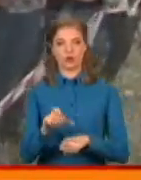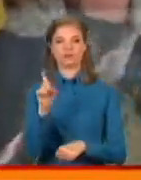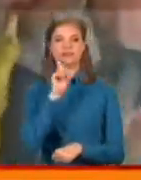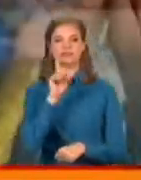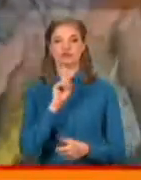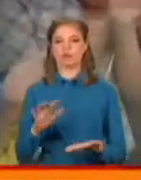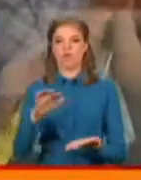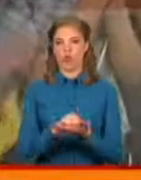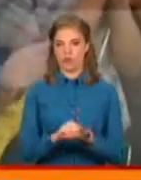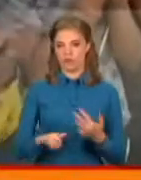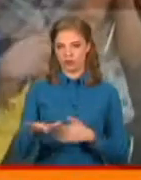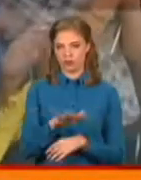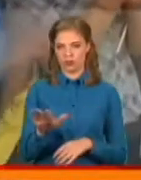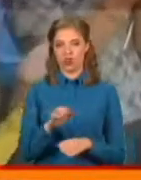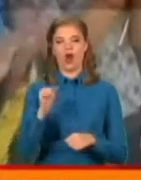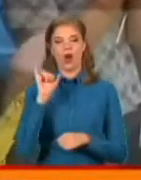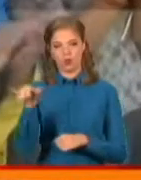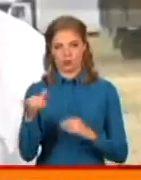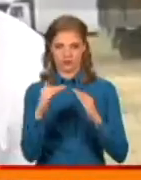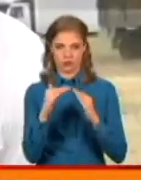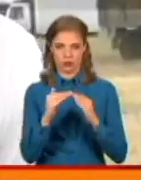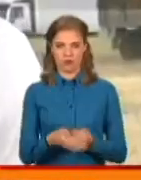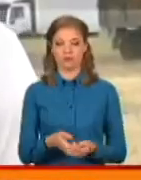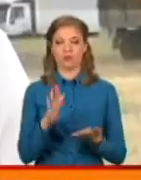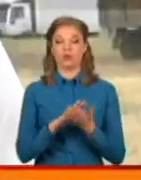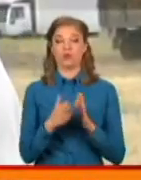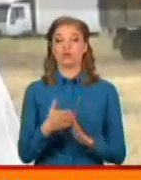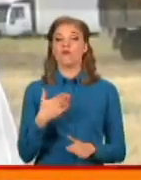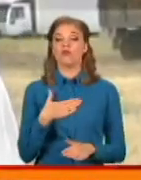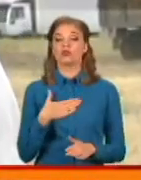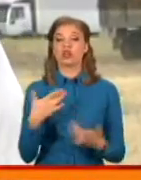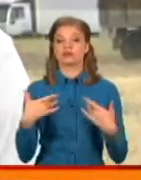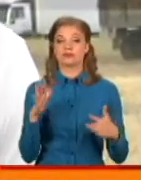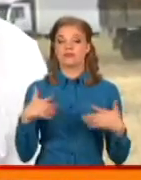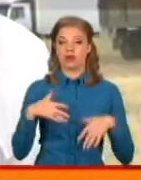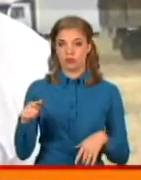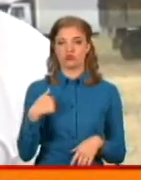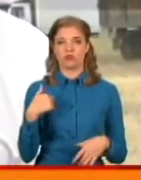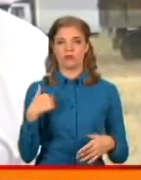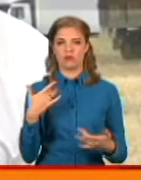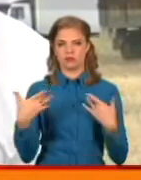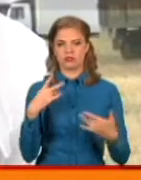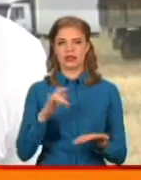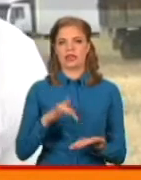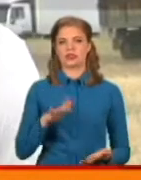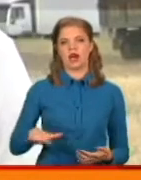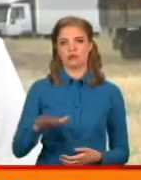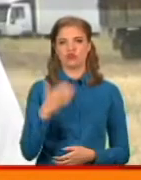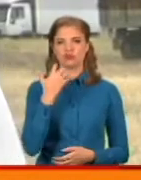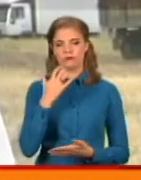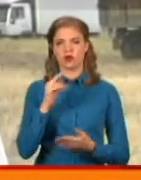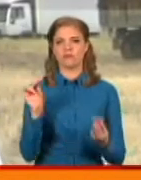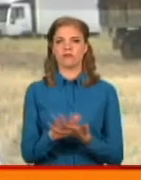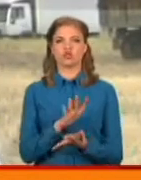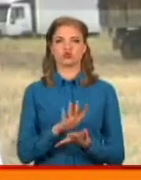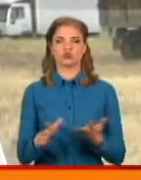тимчасово окупованою територією, а у них удома. Умова нашої гри в Криму – це те, що ми граємо на центральній площі Сімферополя.